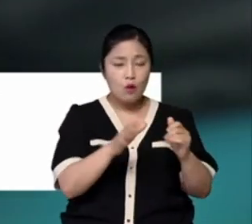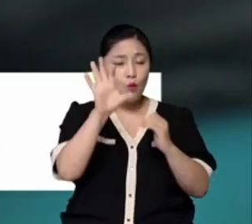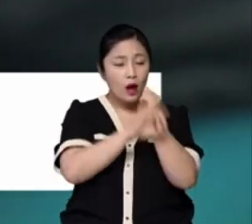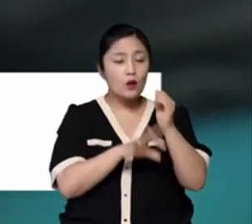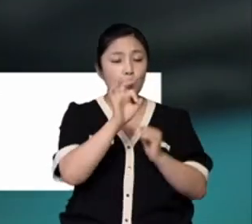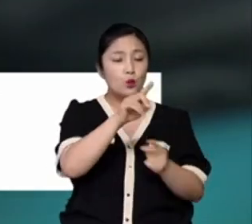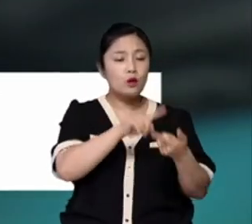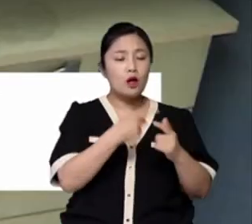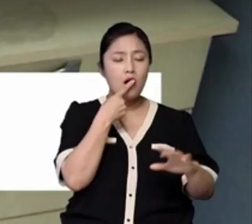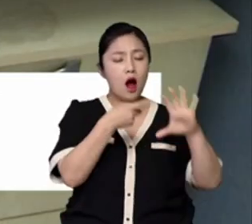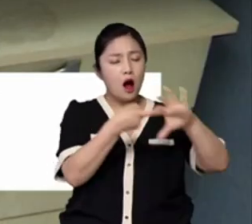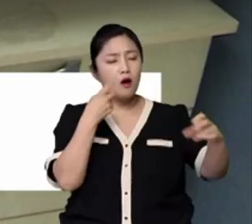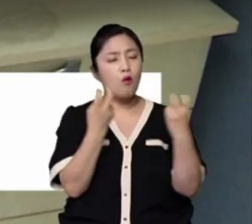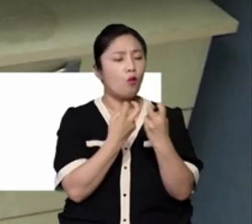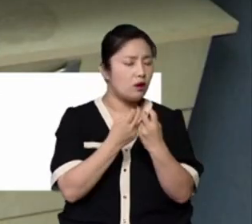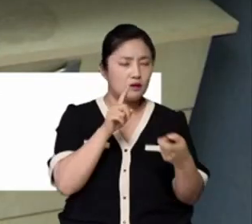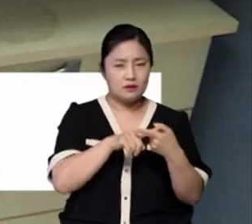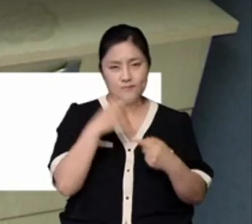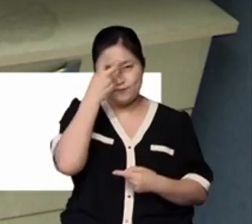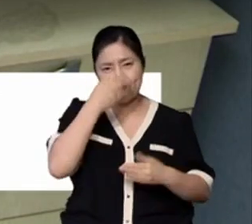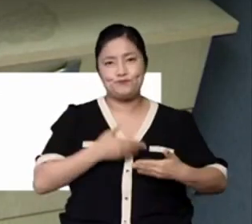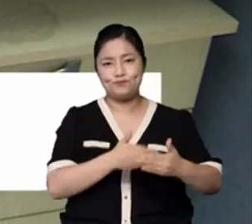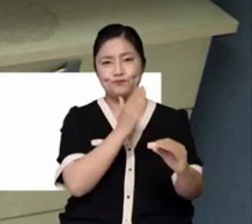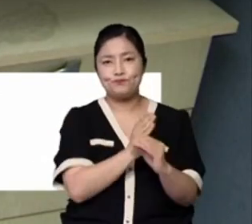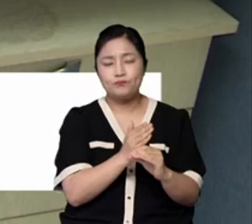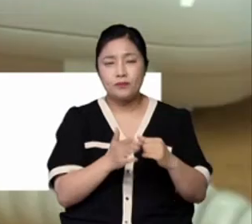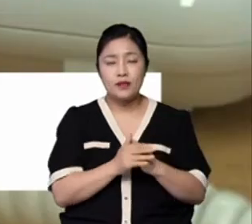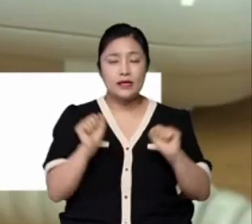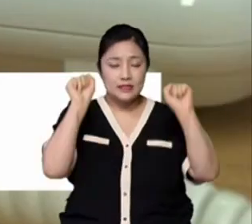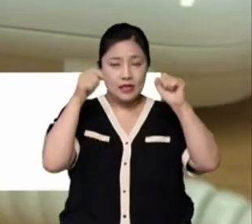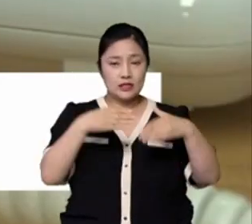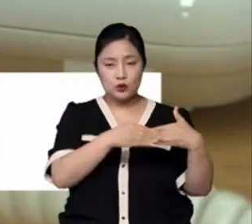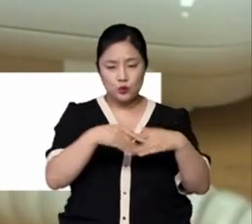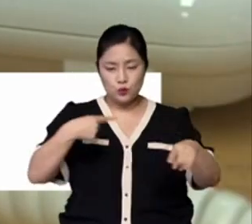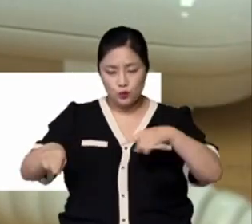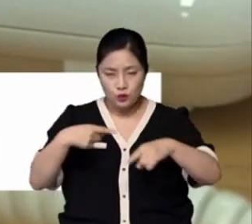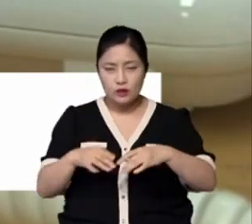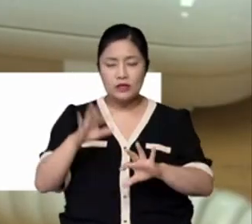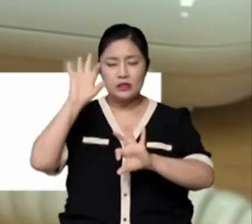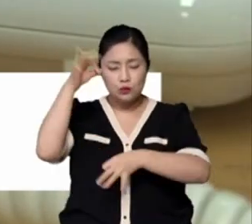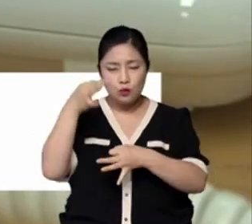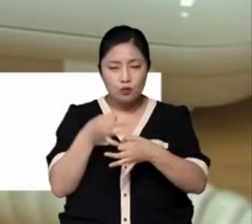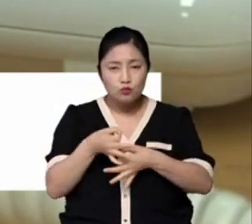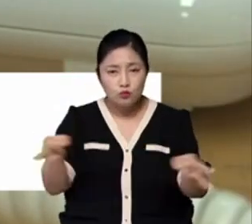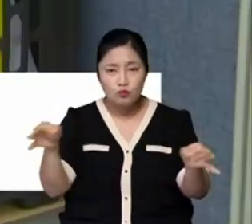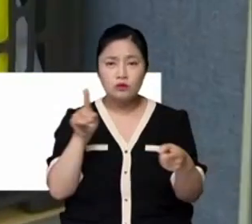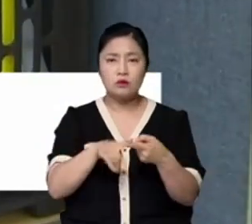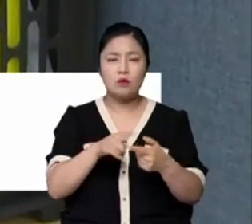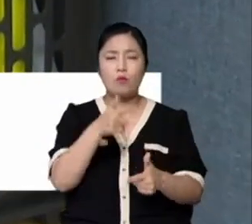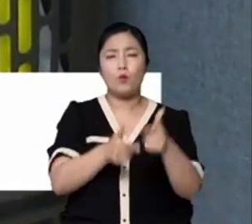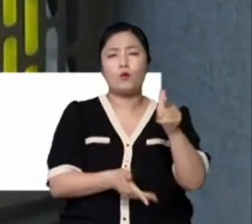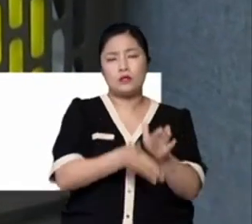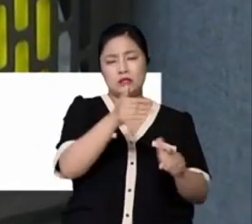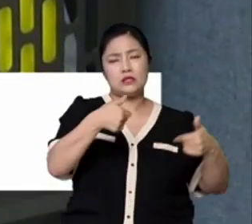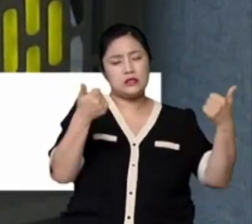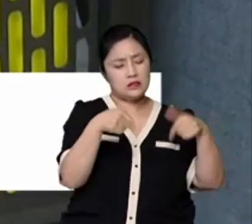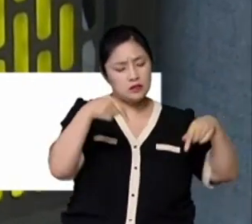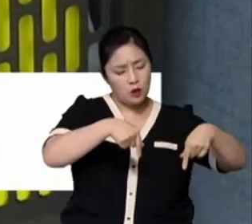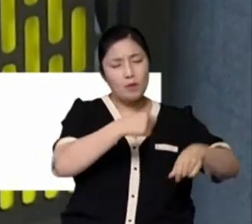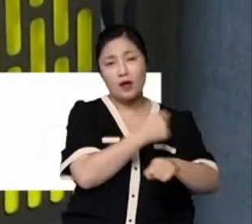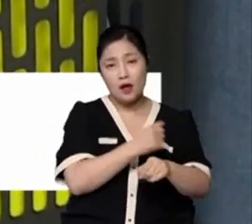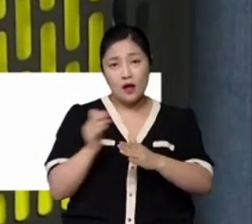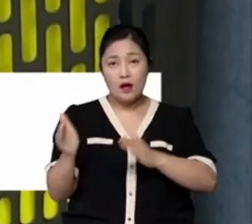횡령액에 대한 환수 조치에 나서기로 했습니다. 체육 지도자와 직원 급여 등에 대한 문제도 목포시와 협의하는